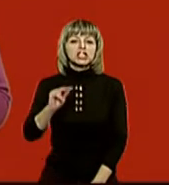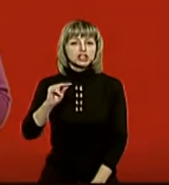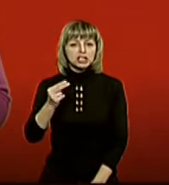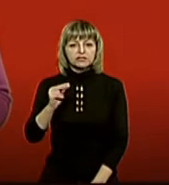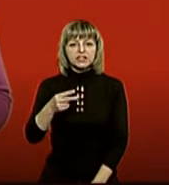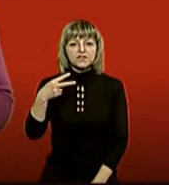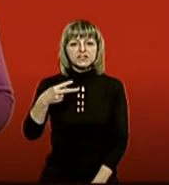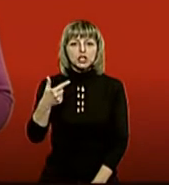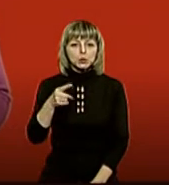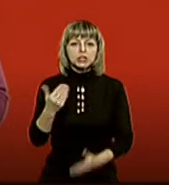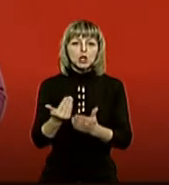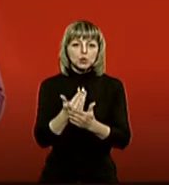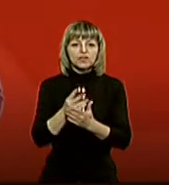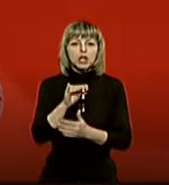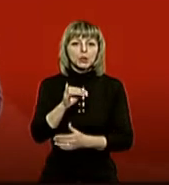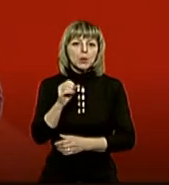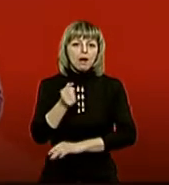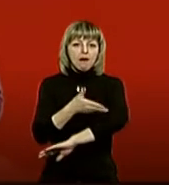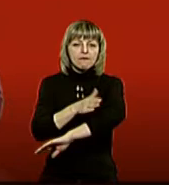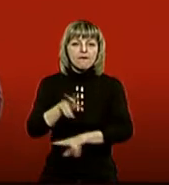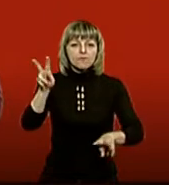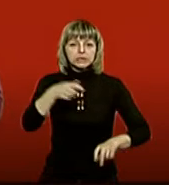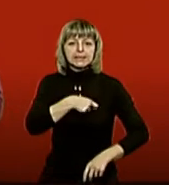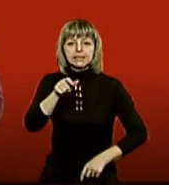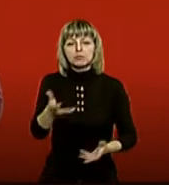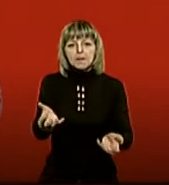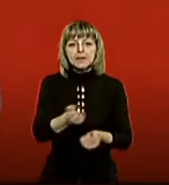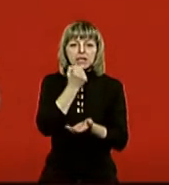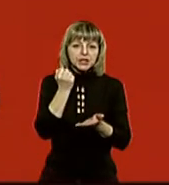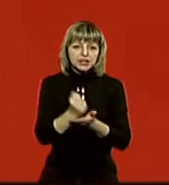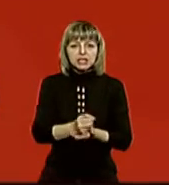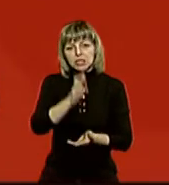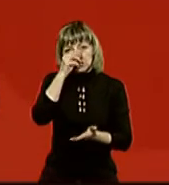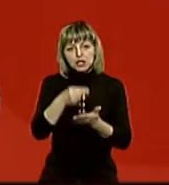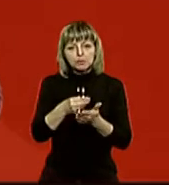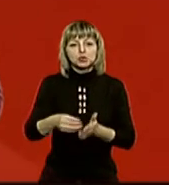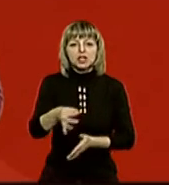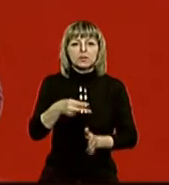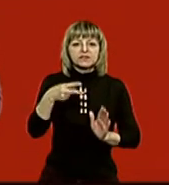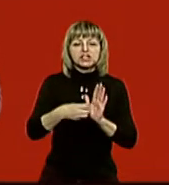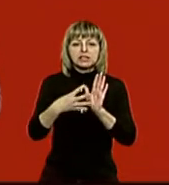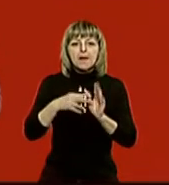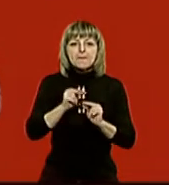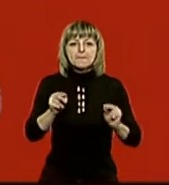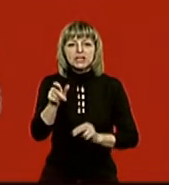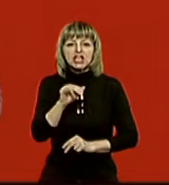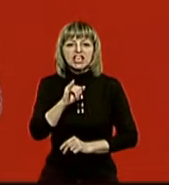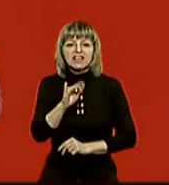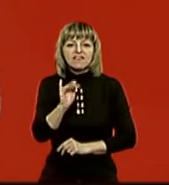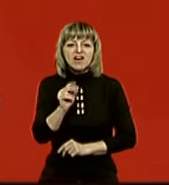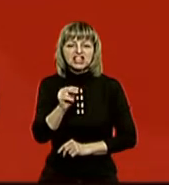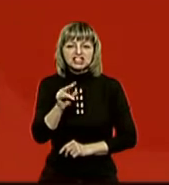Четвер, 20 грудня, новини на UA-Волинь. Депутати прийняли бюджет області на 2019 рік. Педагоги